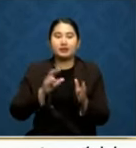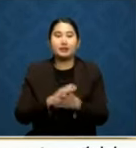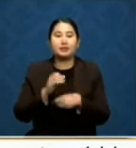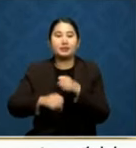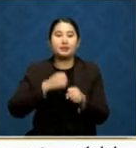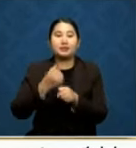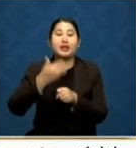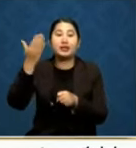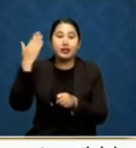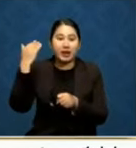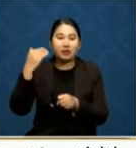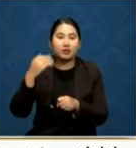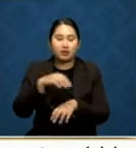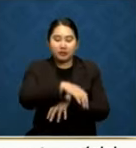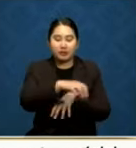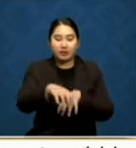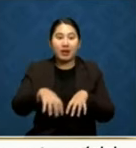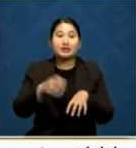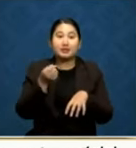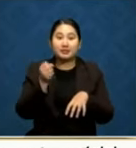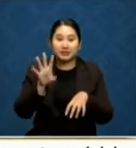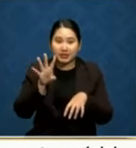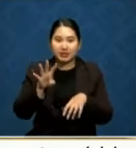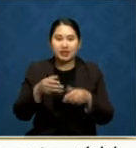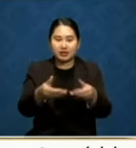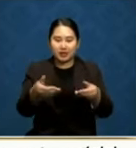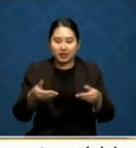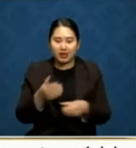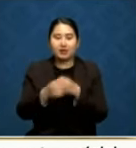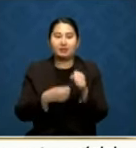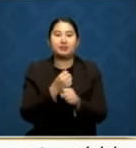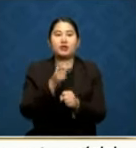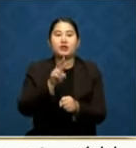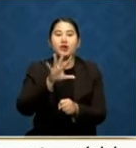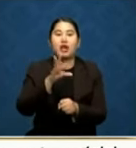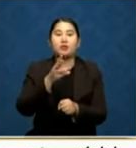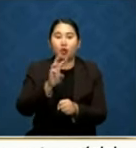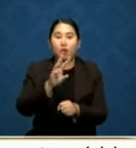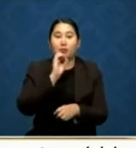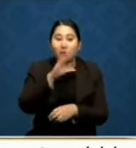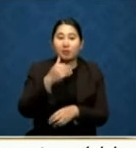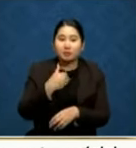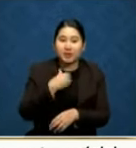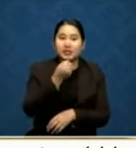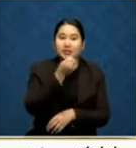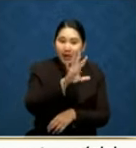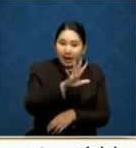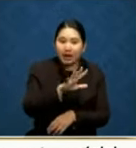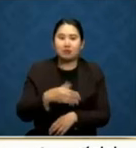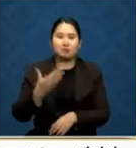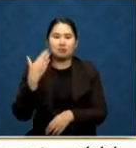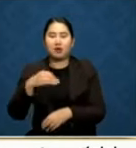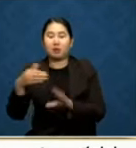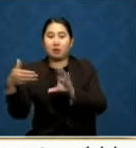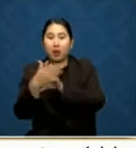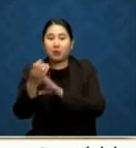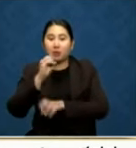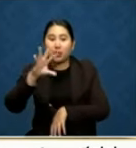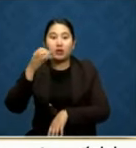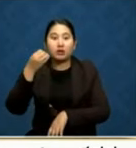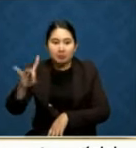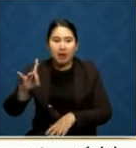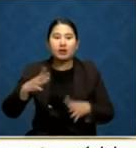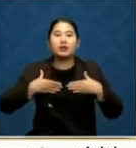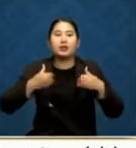ปีที่แล้วมีแค่ 14 หน่วยรายงานเรีมดีปี 6-6 บอกม 15ปากกี้ท่านคืจอบอก 18หูดีใจ